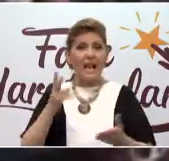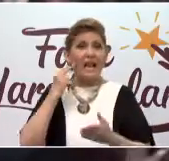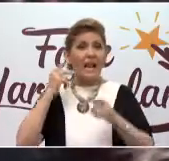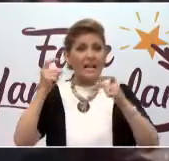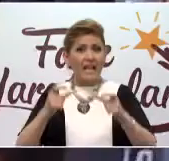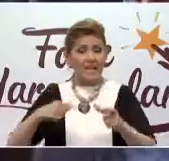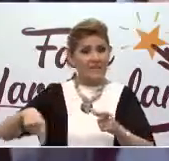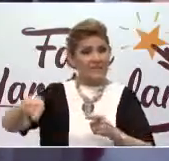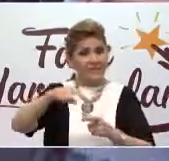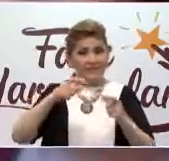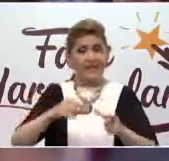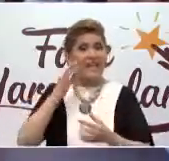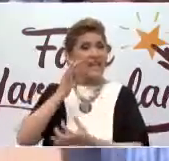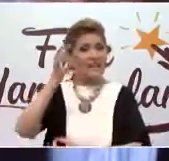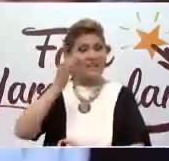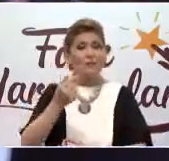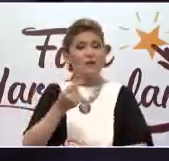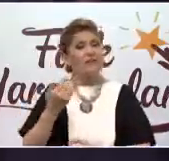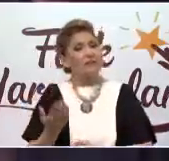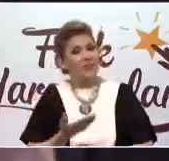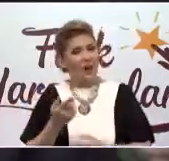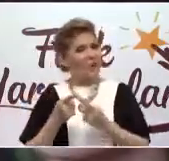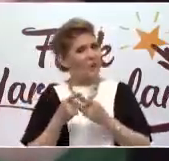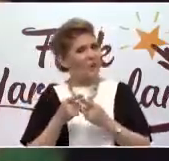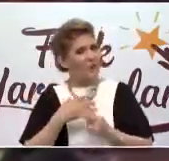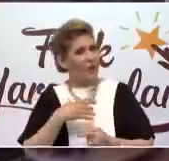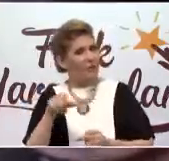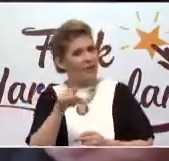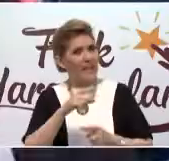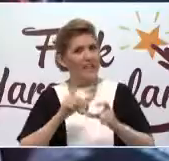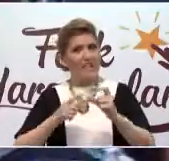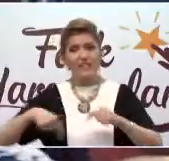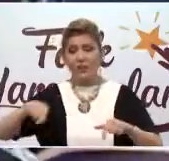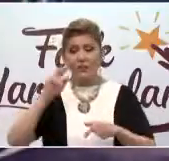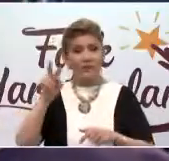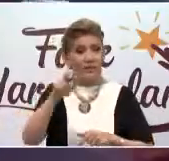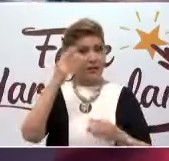kentsel alanlarda insanlar birazcık daha farkında oldukça, çevresini